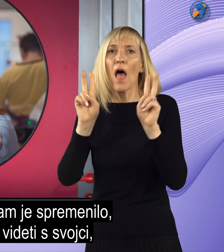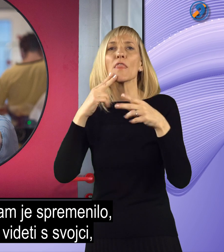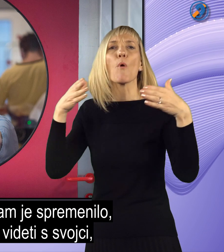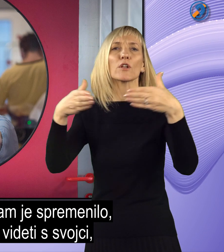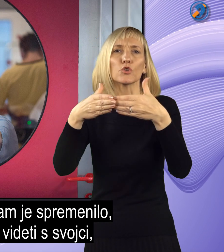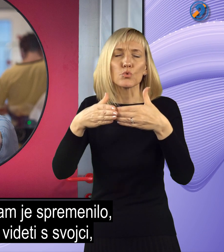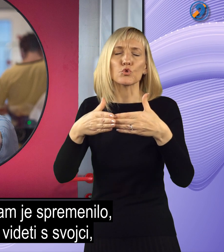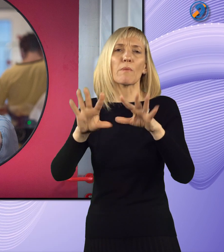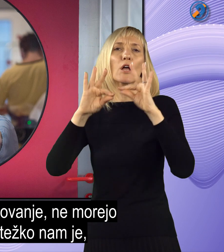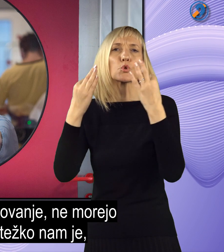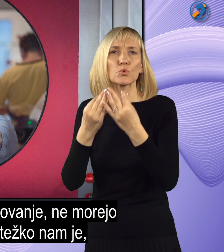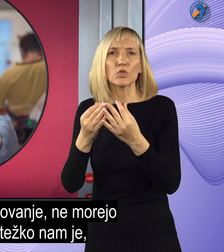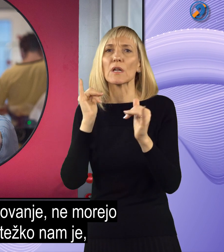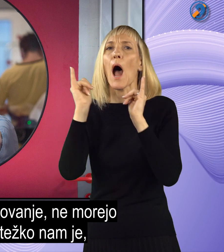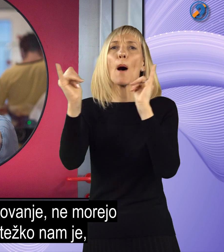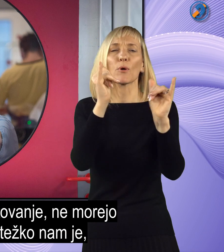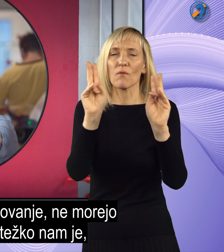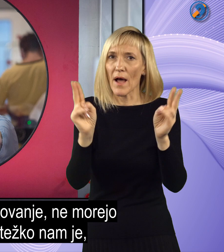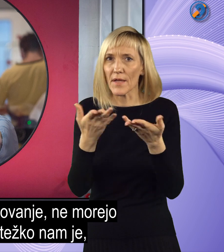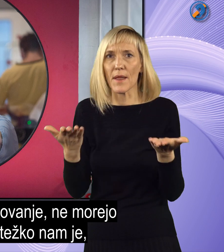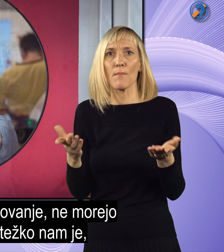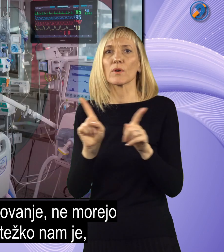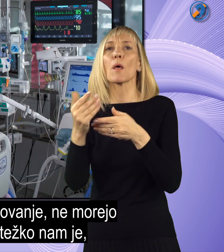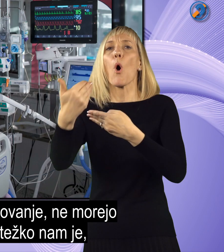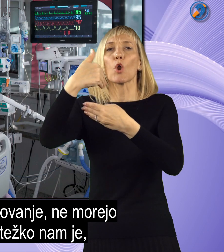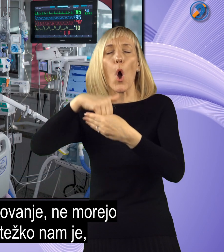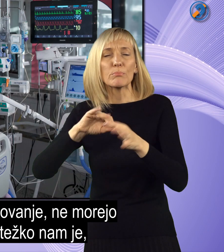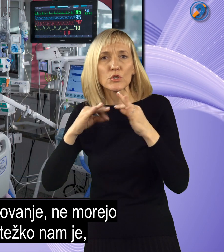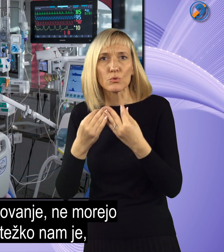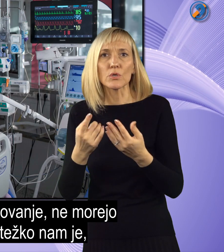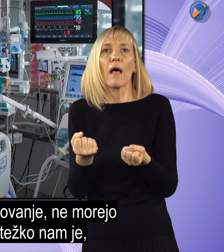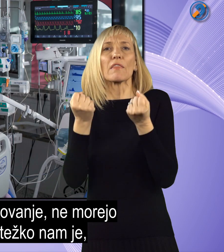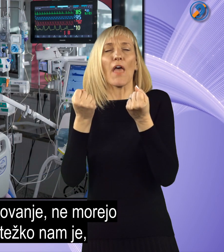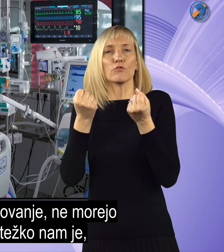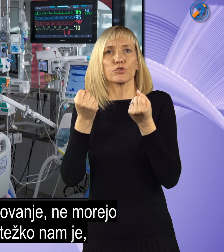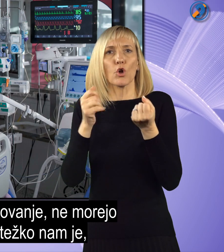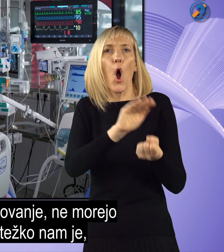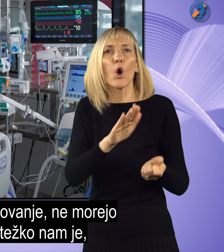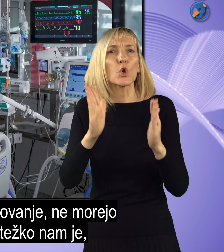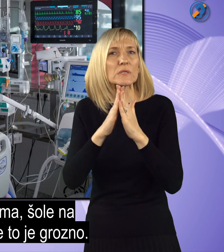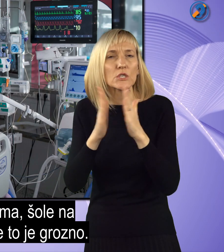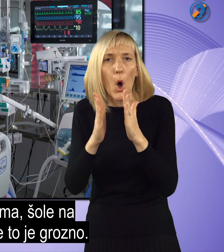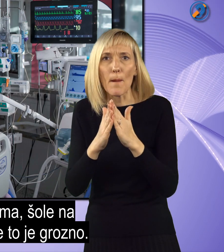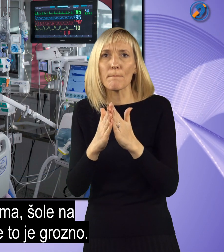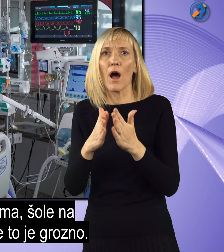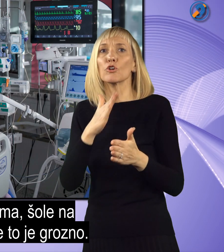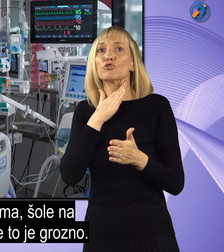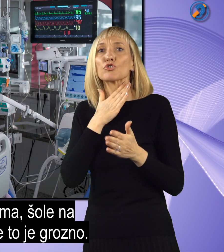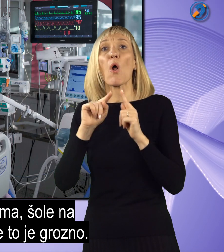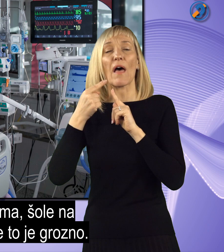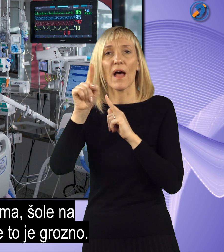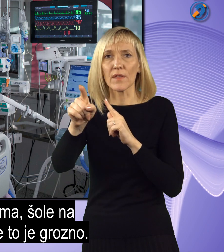ne moremo se videti svojci, ne moremo na potovanje, ne morejo svojci k nam, težko nam je, otroci so